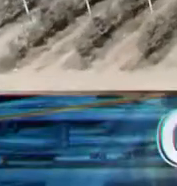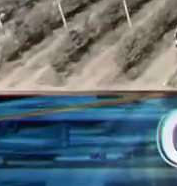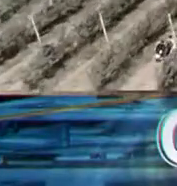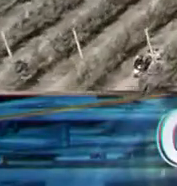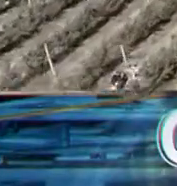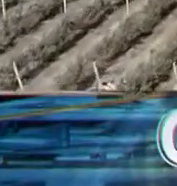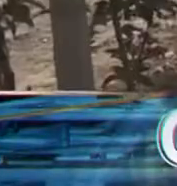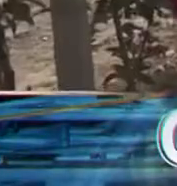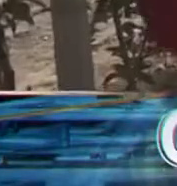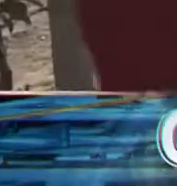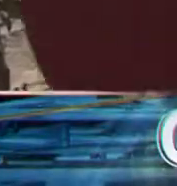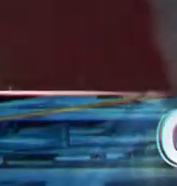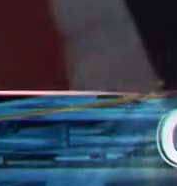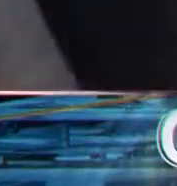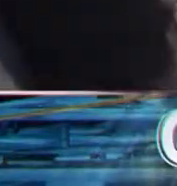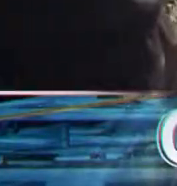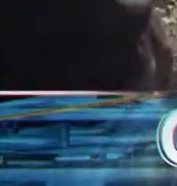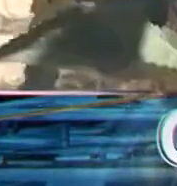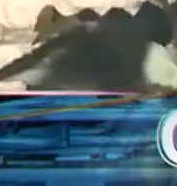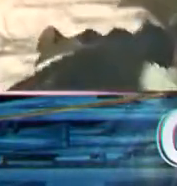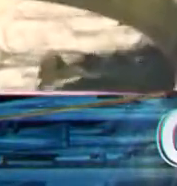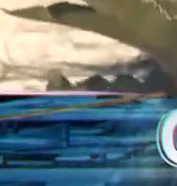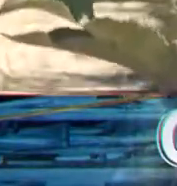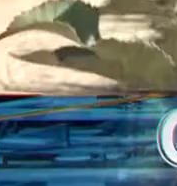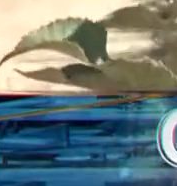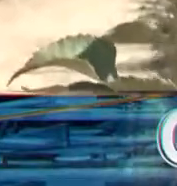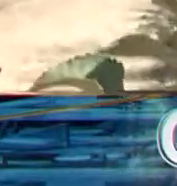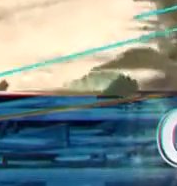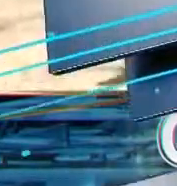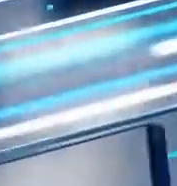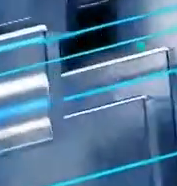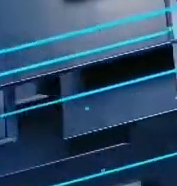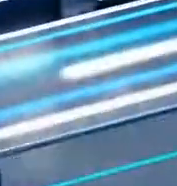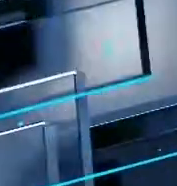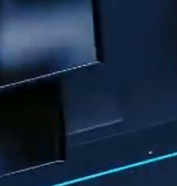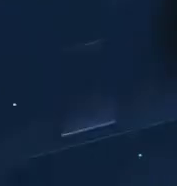Вкусный сезон. В Панфиловском районе начался сбор яблок.